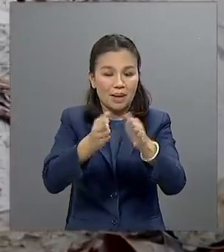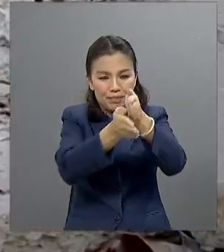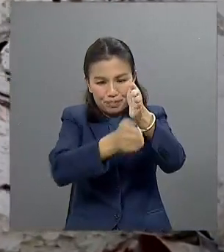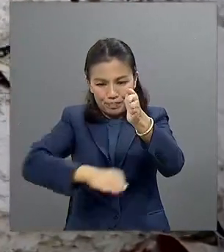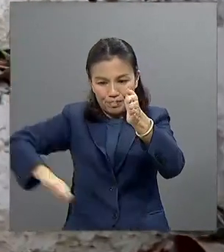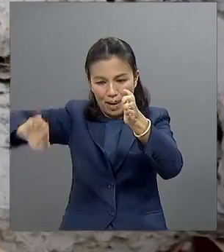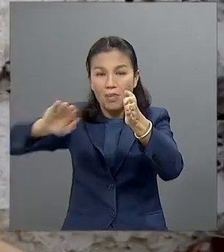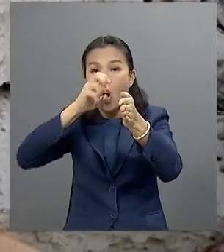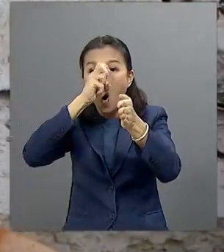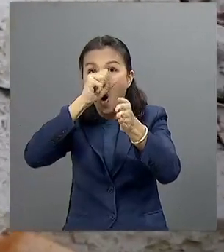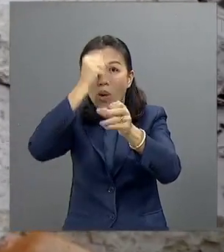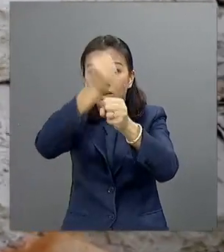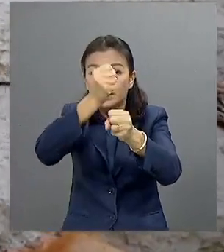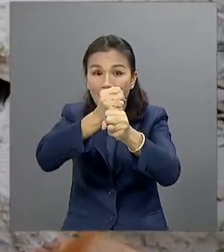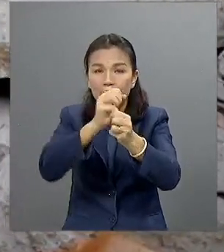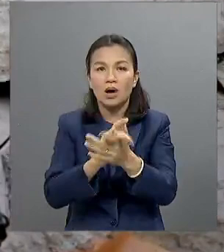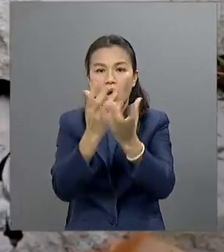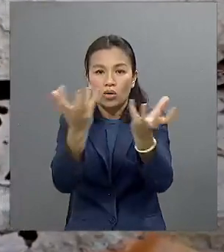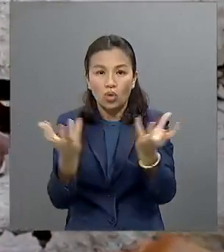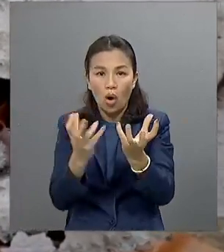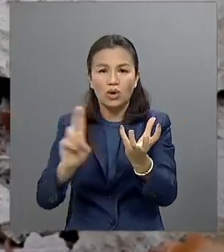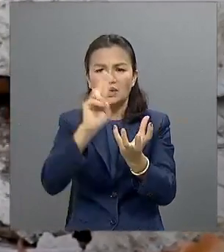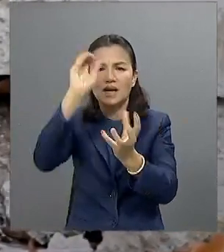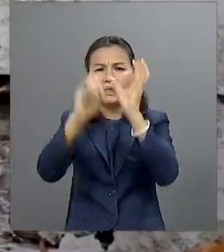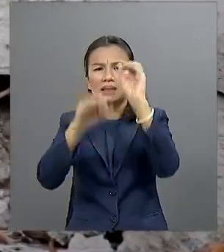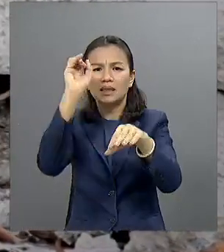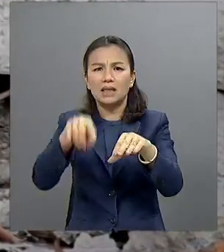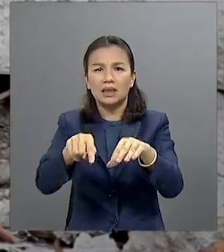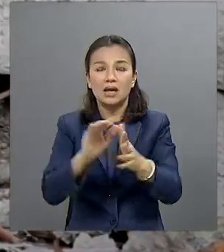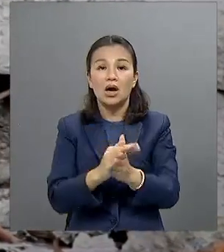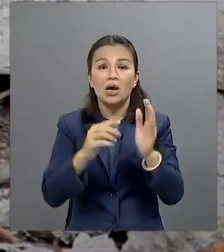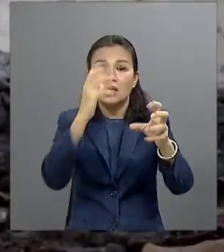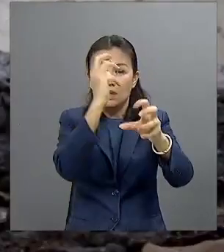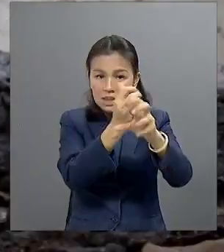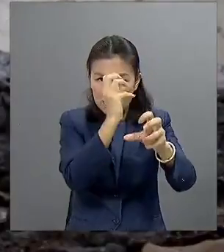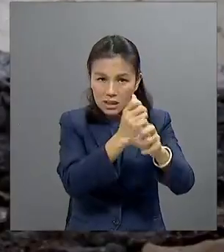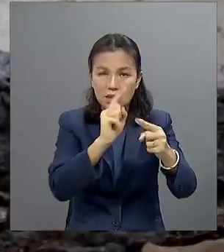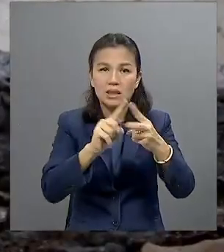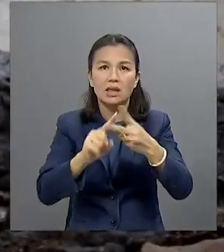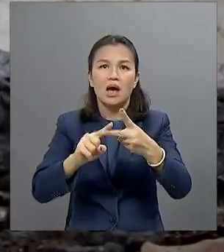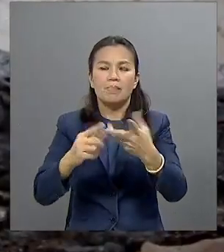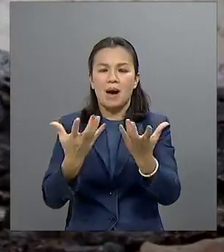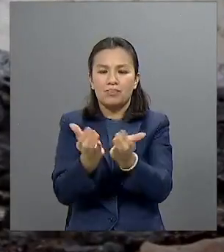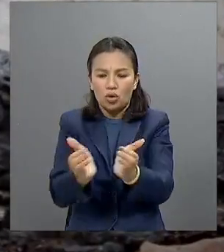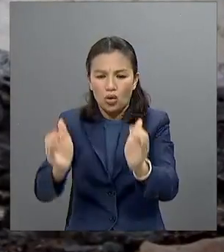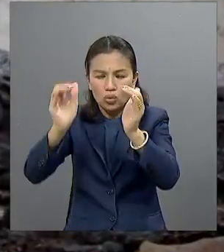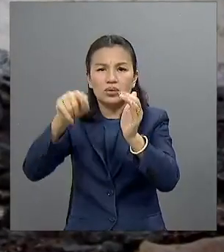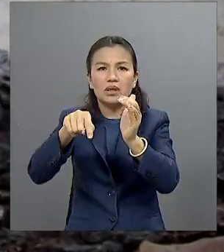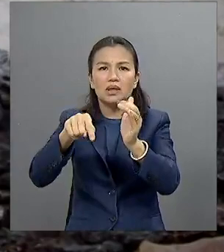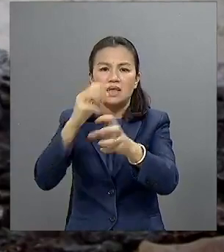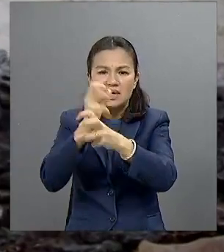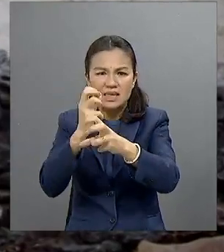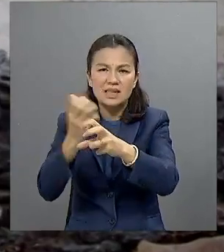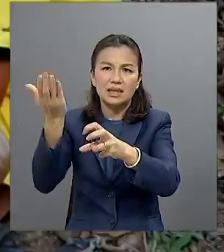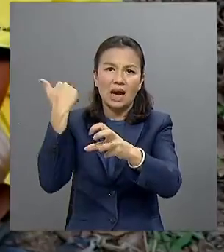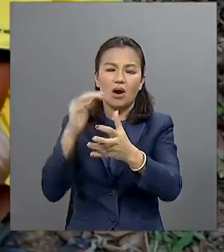ที่มีต้นทุนจากวัสดุเหลือใช้ในชุมชนเช่นก้อนหินองค์แตกคอนกรีตเก่าและขวดแก้วขวดน้ำพลาสติ